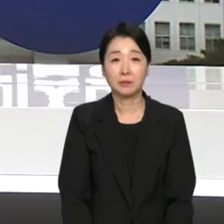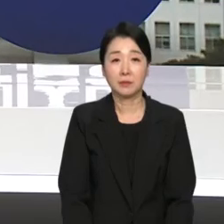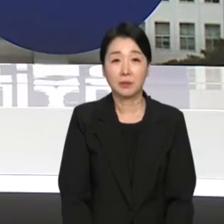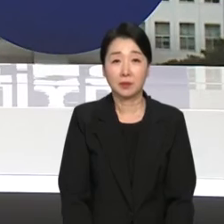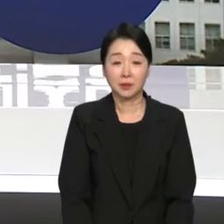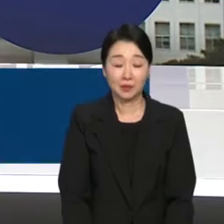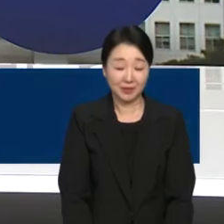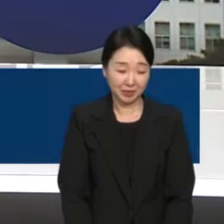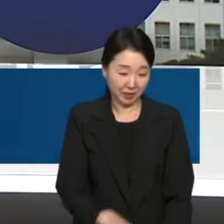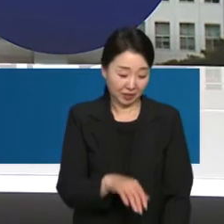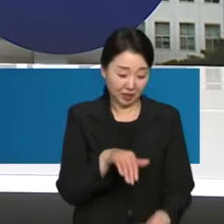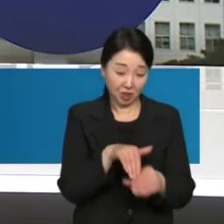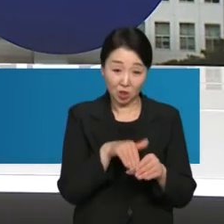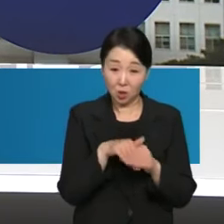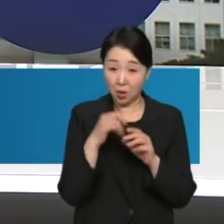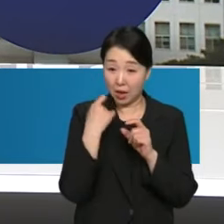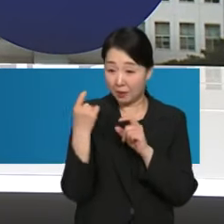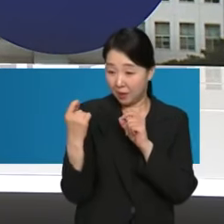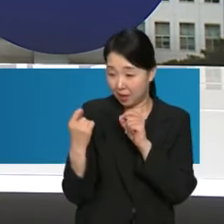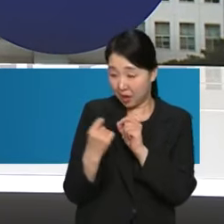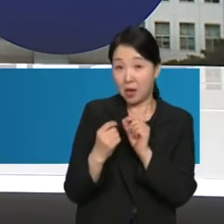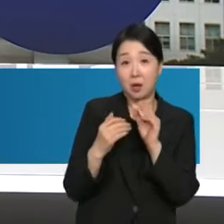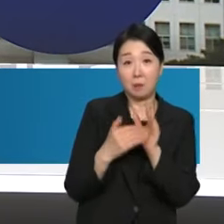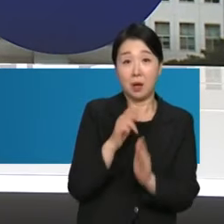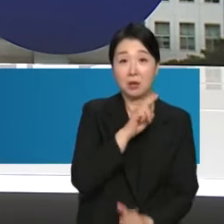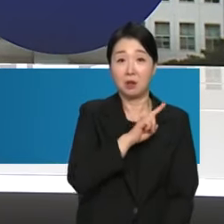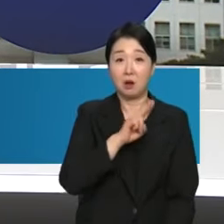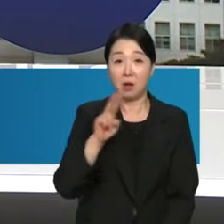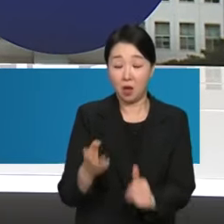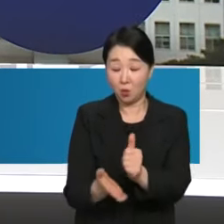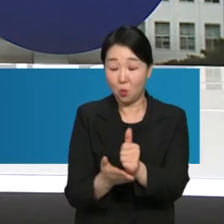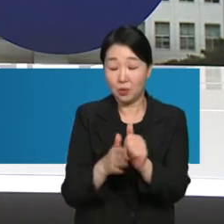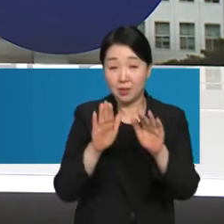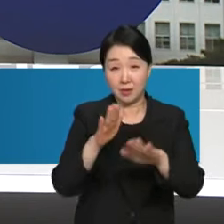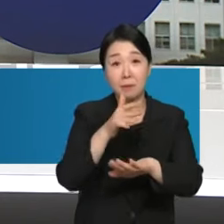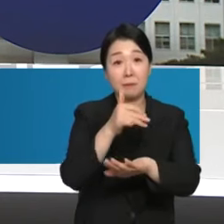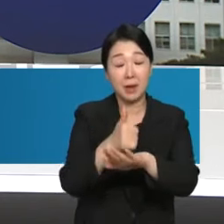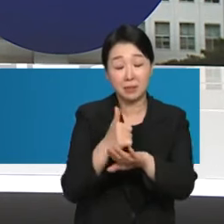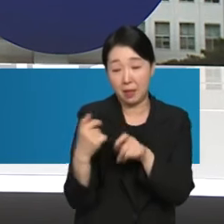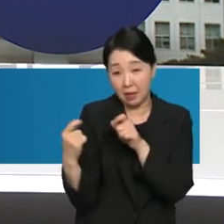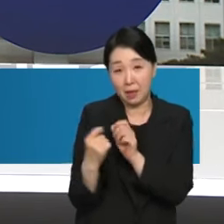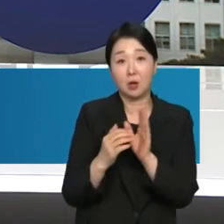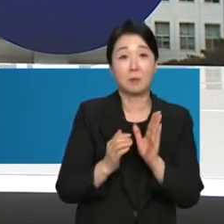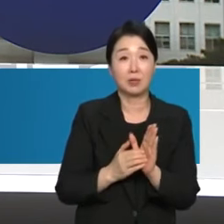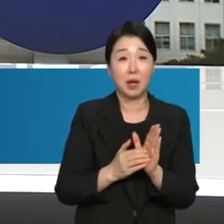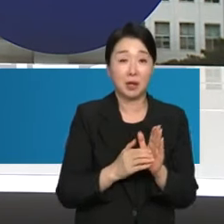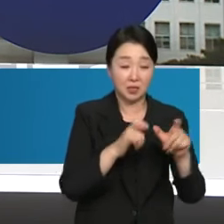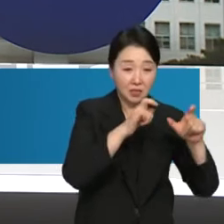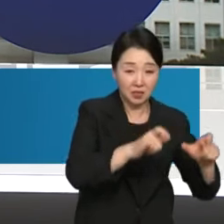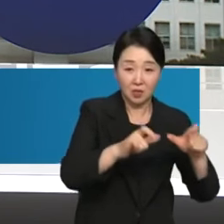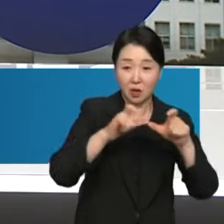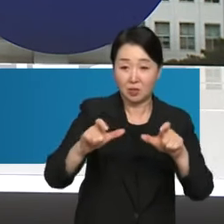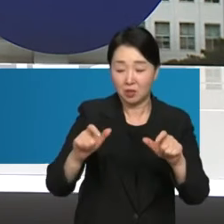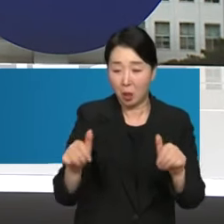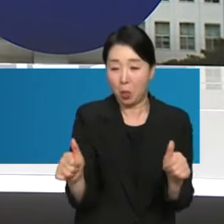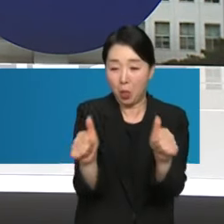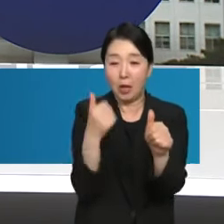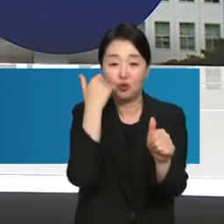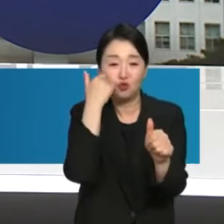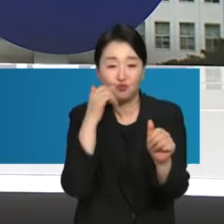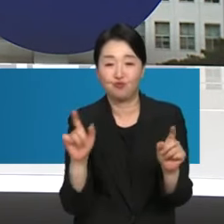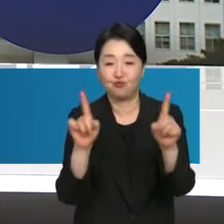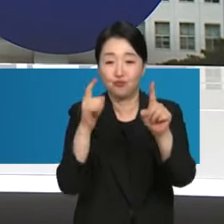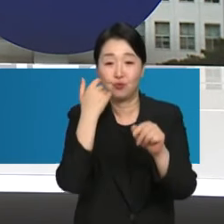총선이 한 달 앞으로 다가오면서 여야 공천도 이제 막바지입니다. 지역구별 대진표가 속속 확정되고 각 당